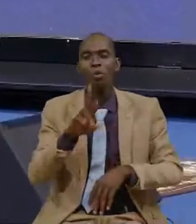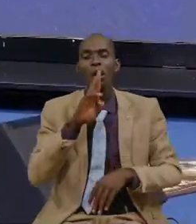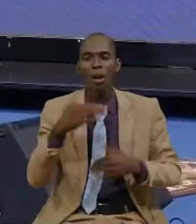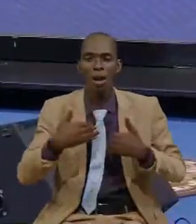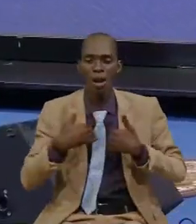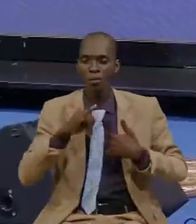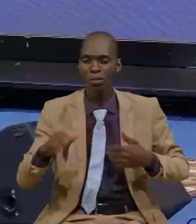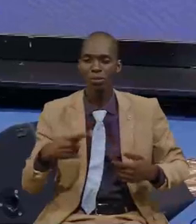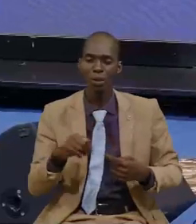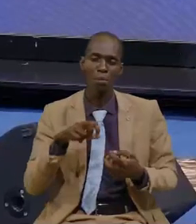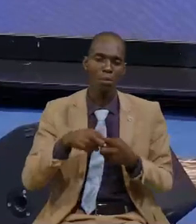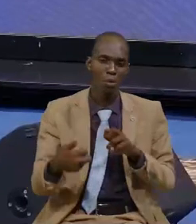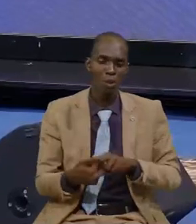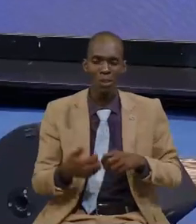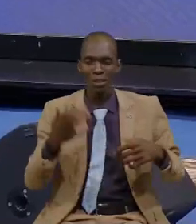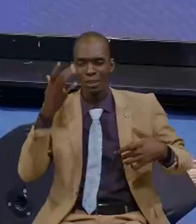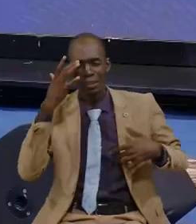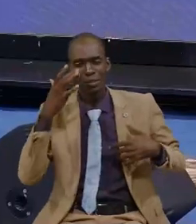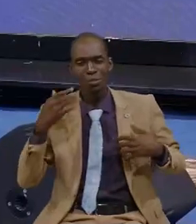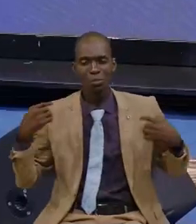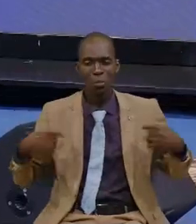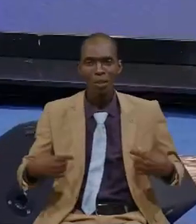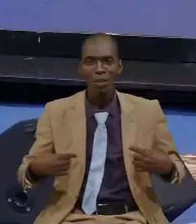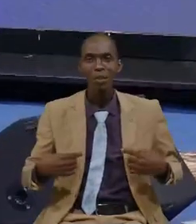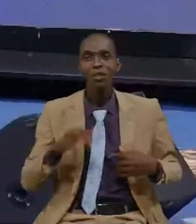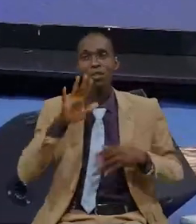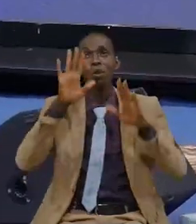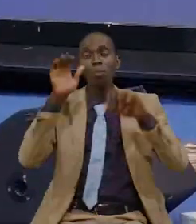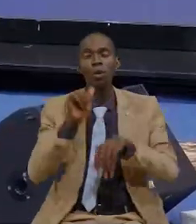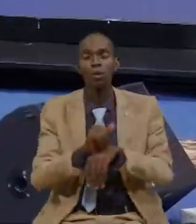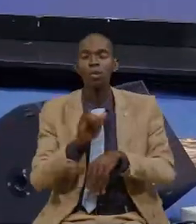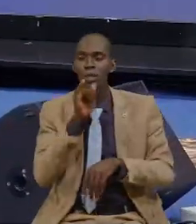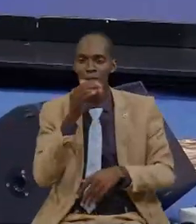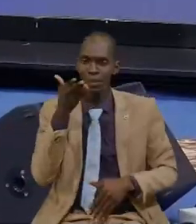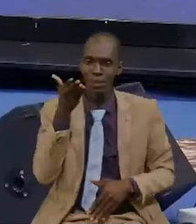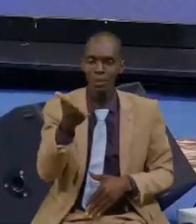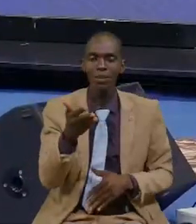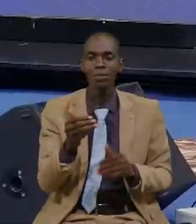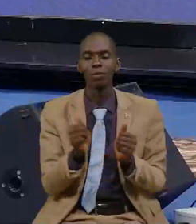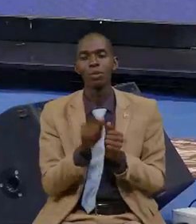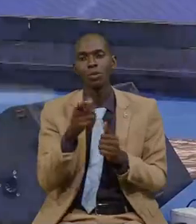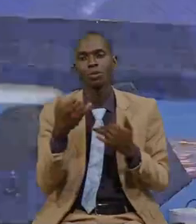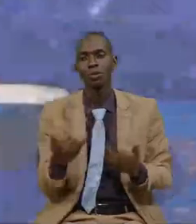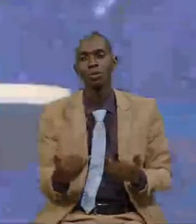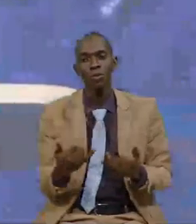mal, votre miracle, votre libération est ici,